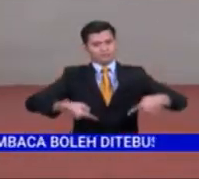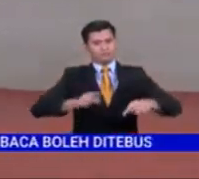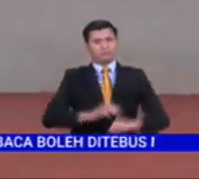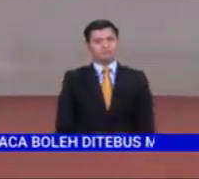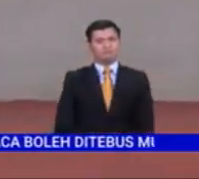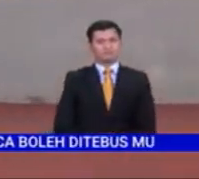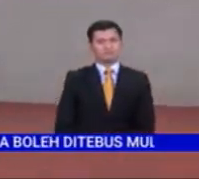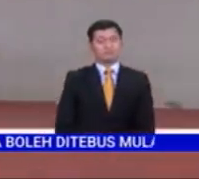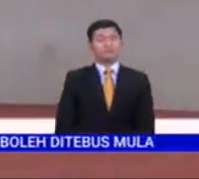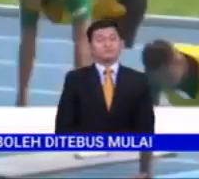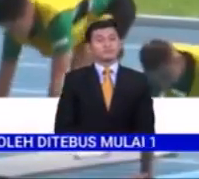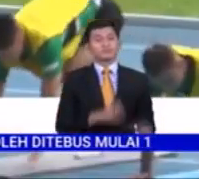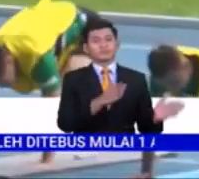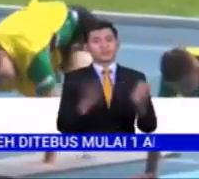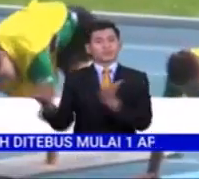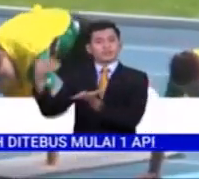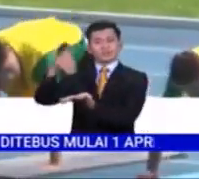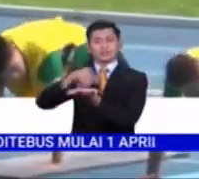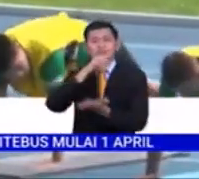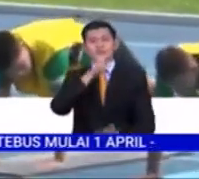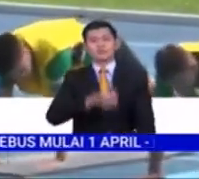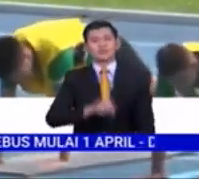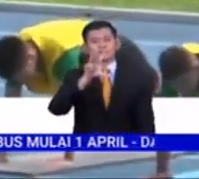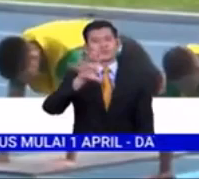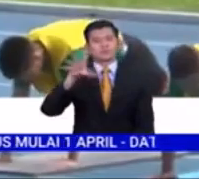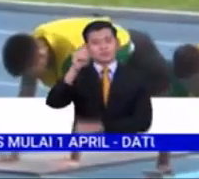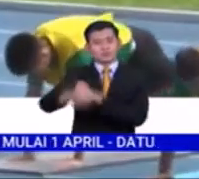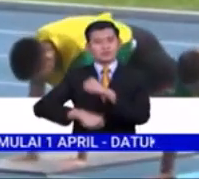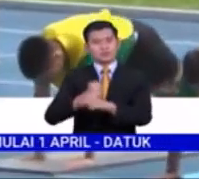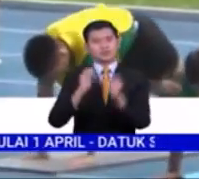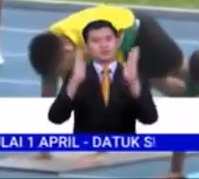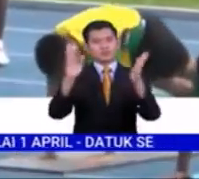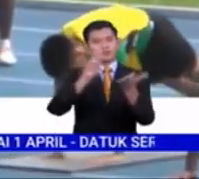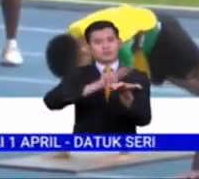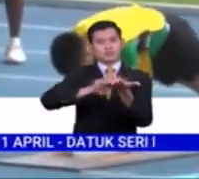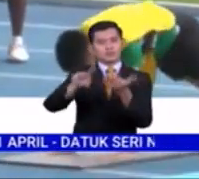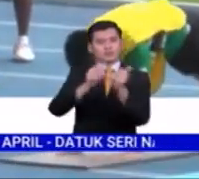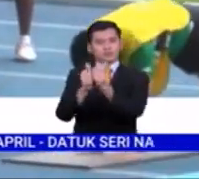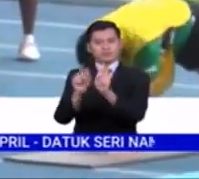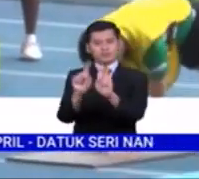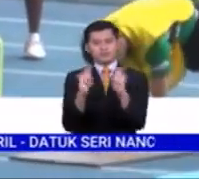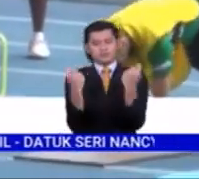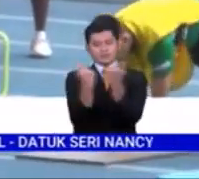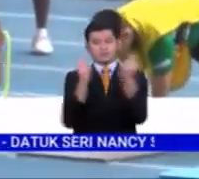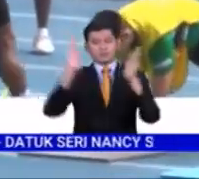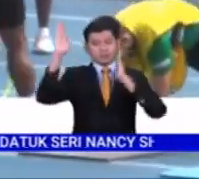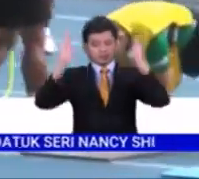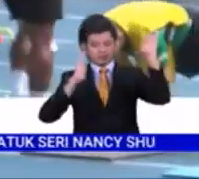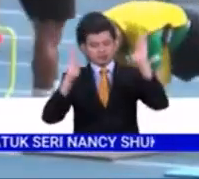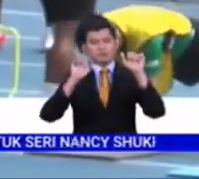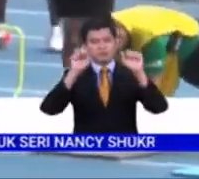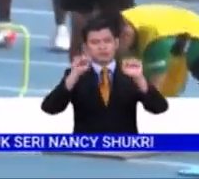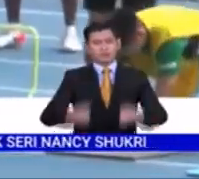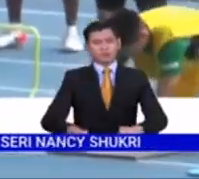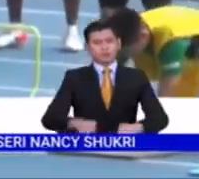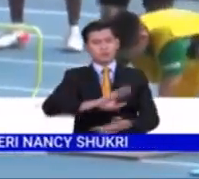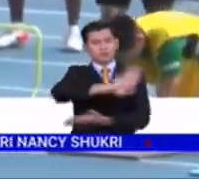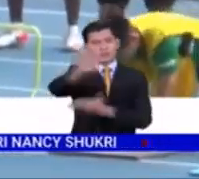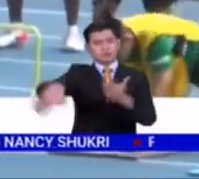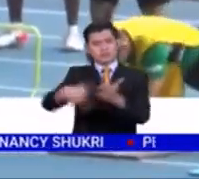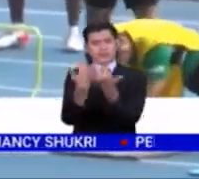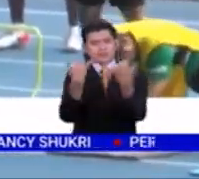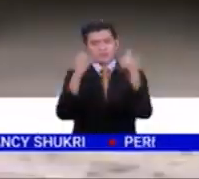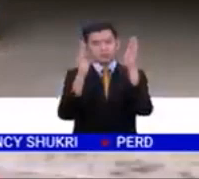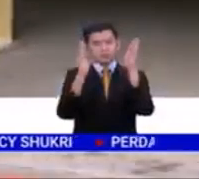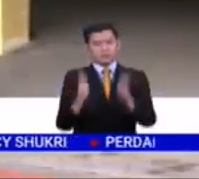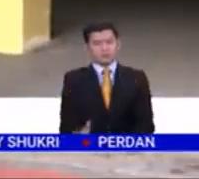Menurut perancang tengah berusia 35 tahun itu, tempoh kira-kira 2 minggu bersama skuad kebangsaan membolehkan barisan pemain lebih memahami